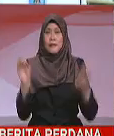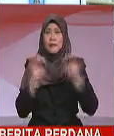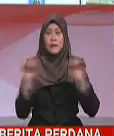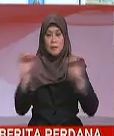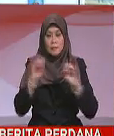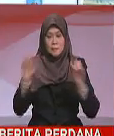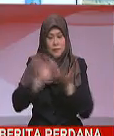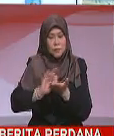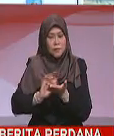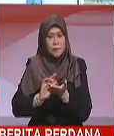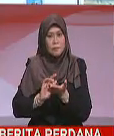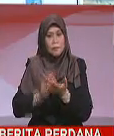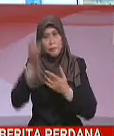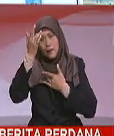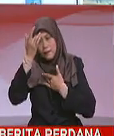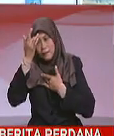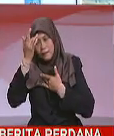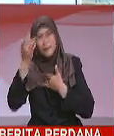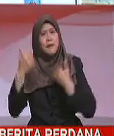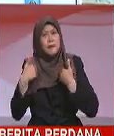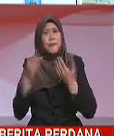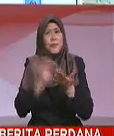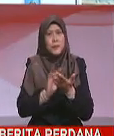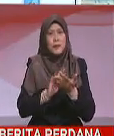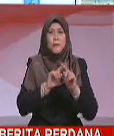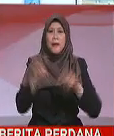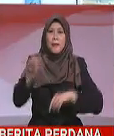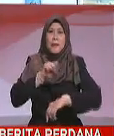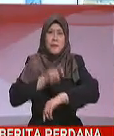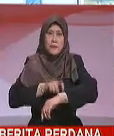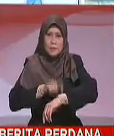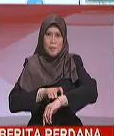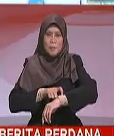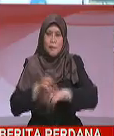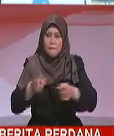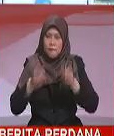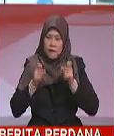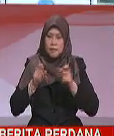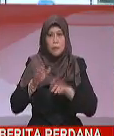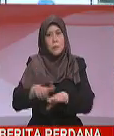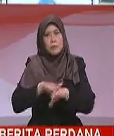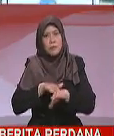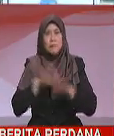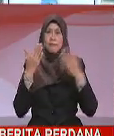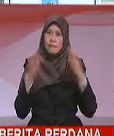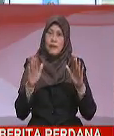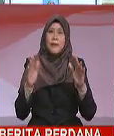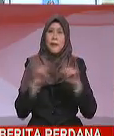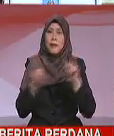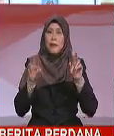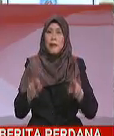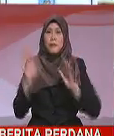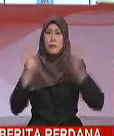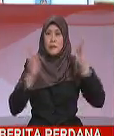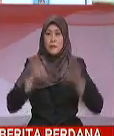ubat yang tidak, penyakit yang tidak diubati. Cuma memakai masa agak cepat ataupun lambat. Saya memang sebagai rakyat